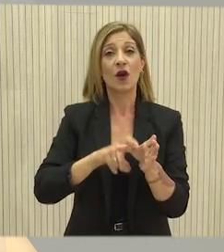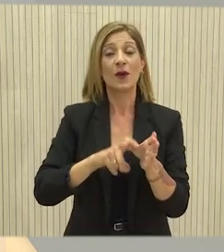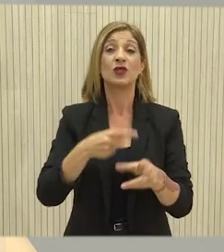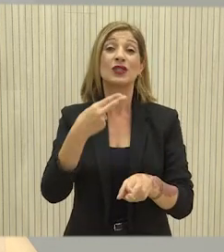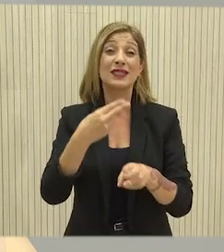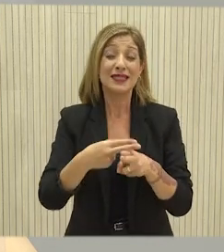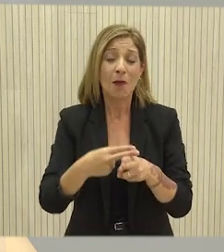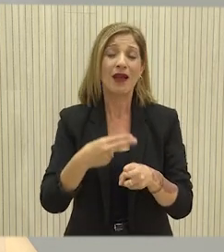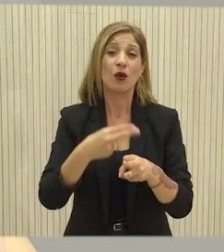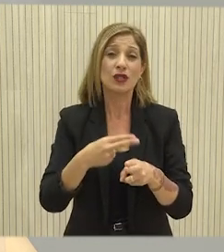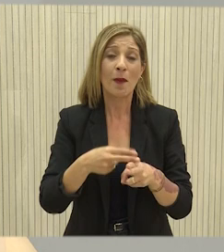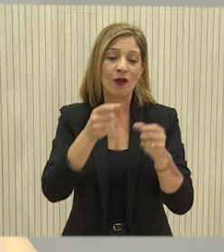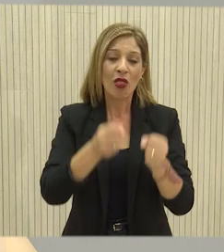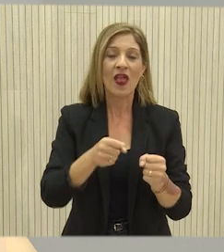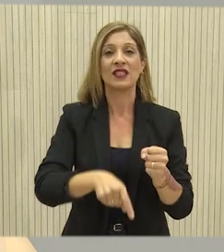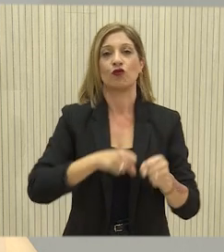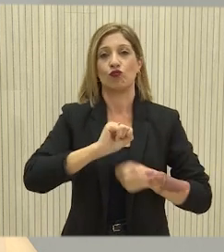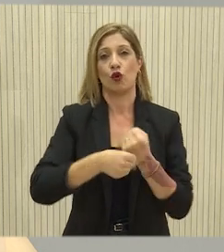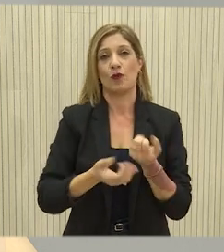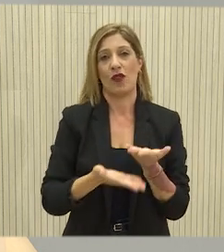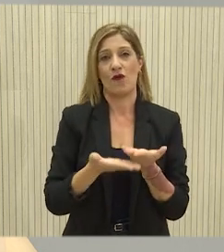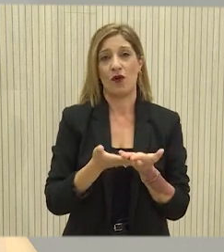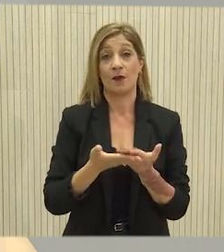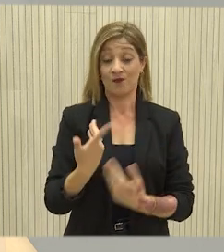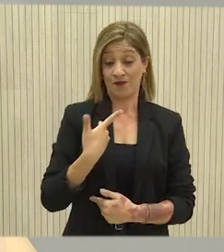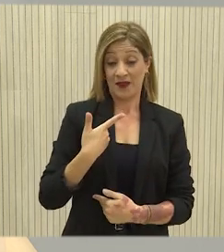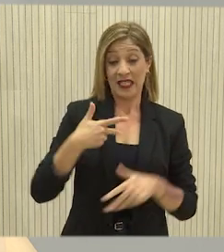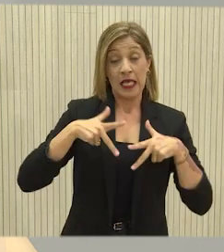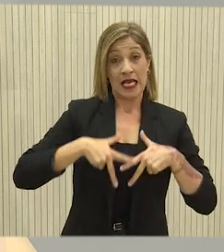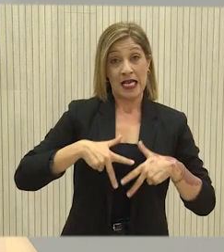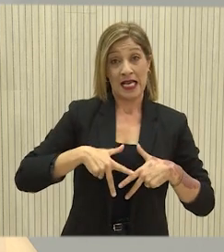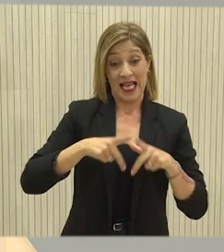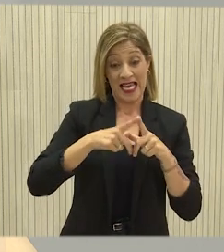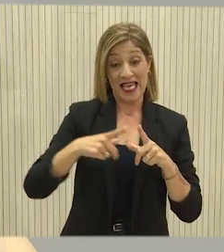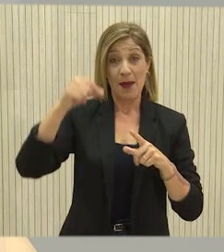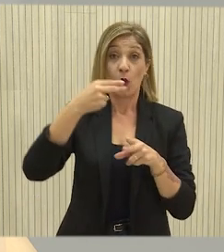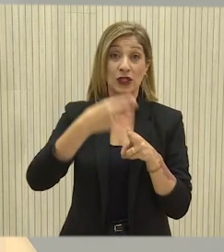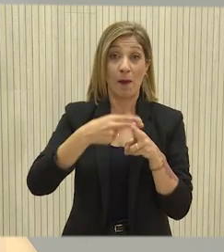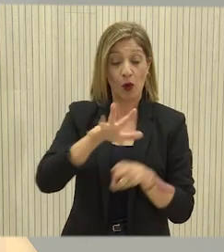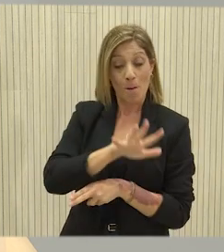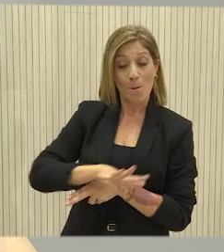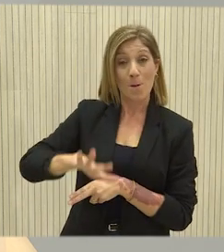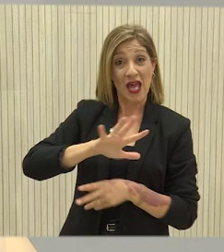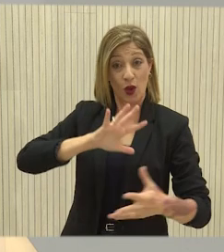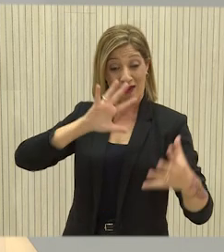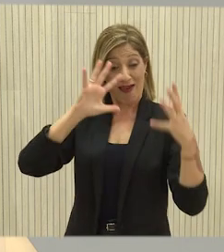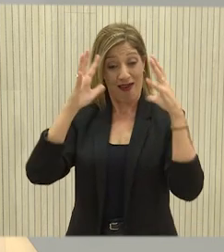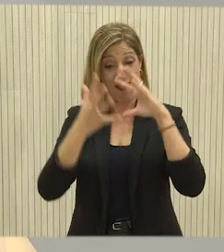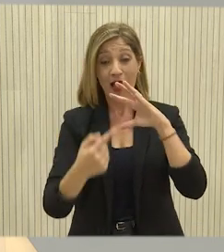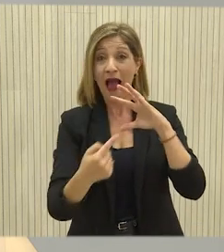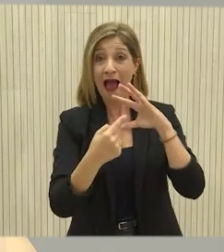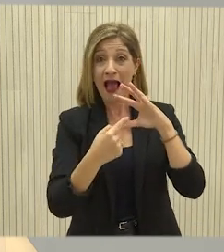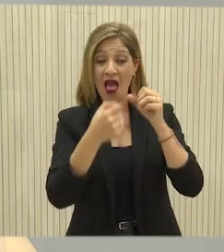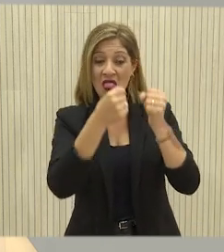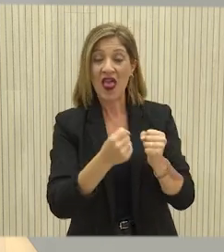αποτελούν εχέγγυα στην υλοποίηση αυτής της προσπάθειας. Ως κράτος που αποτελεί αναπόσπαστο μέρος της περιοχής, η πρωτοβουλία συνιστά έκφανση